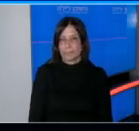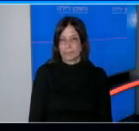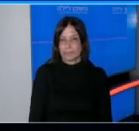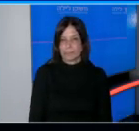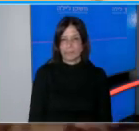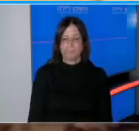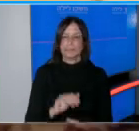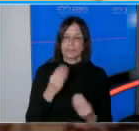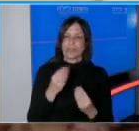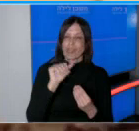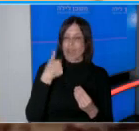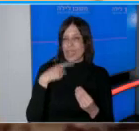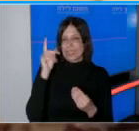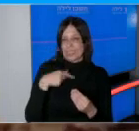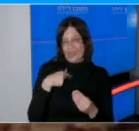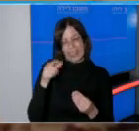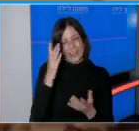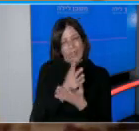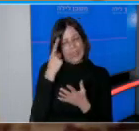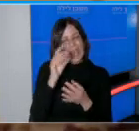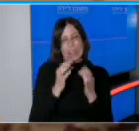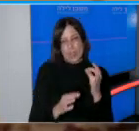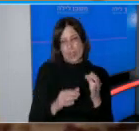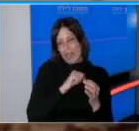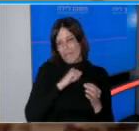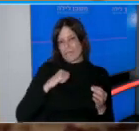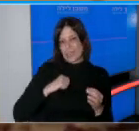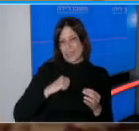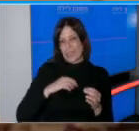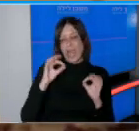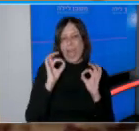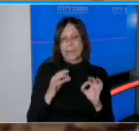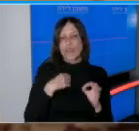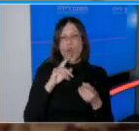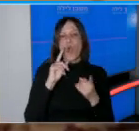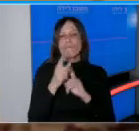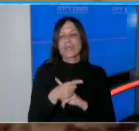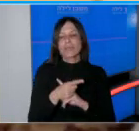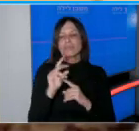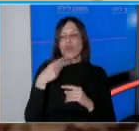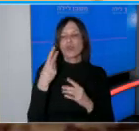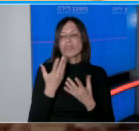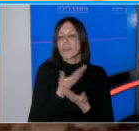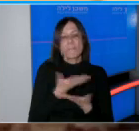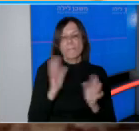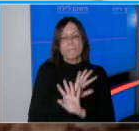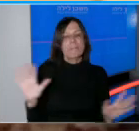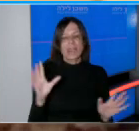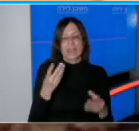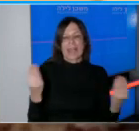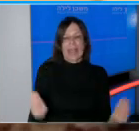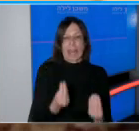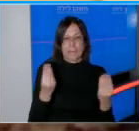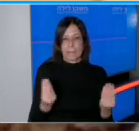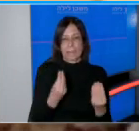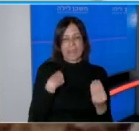קודם כל אני שמח, אתה לא צריך אותי בכלל, אתה כבר יודע את הנתונים לבד. האמת שאנחנו הופכים להיות חסרי כלים. אני כאיש מקצוע מרגיש